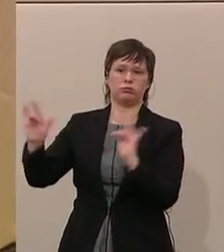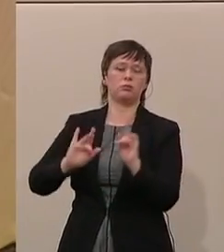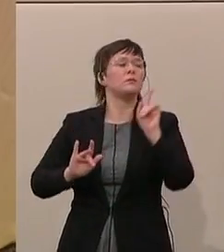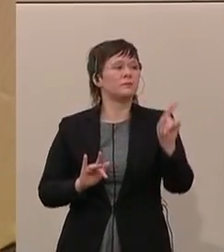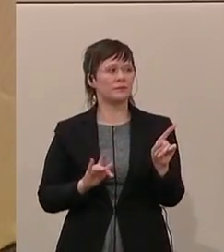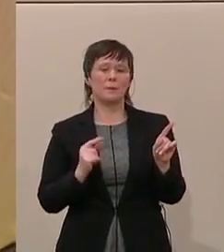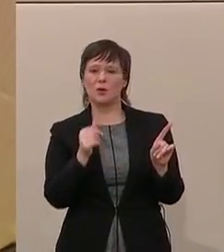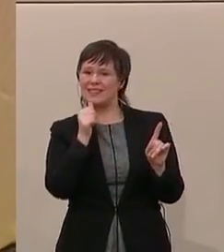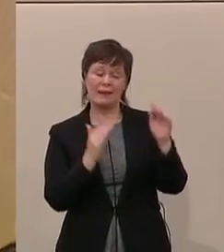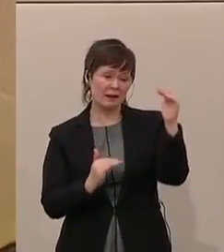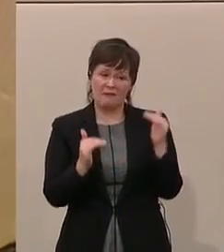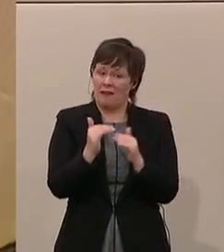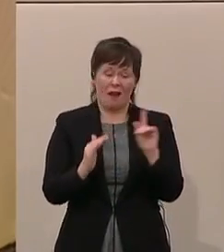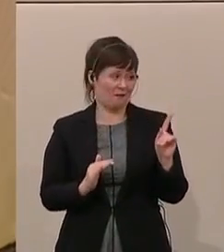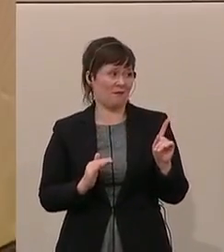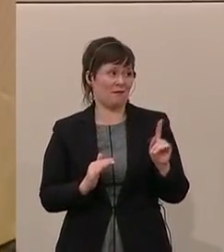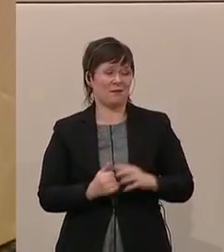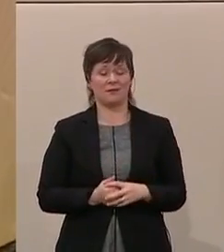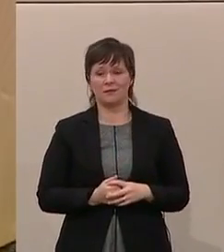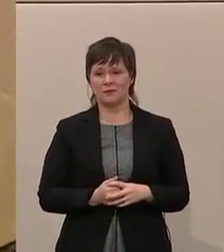Kollross. Genau das zweite Maß.